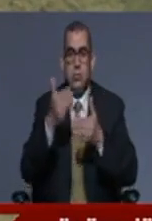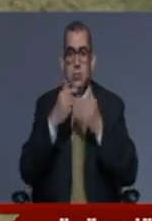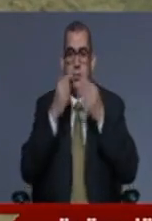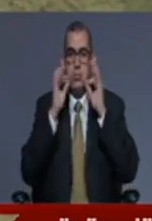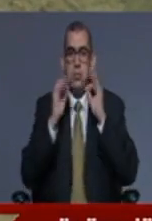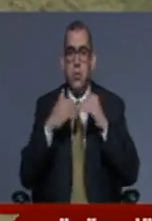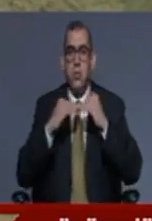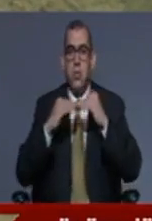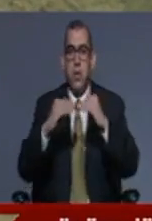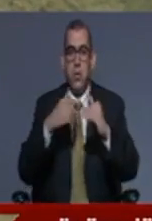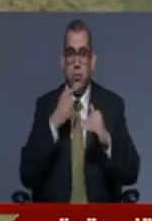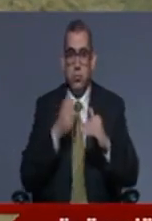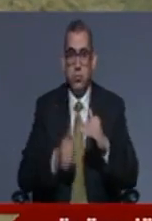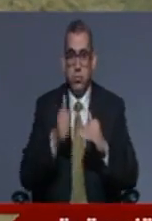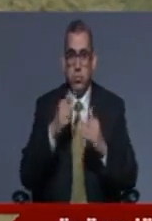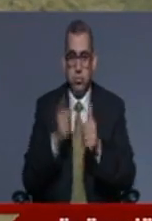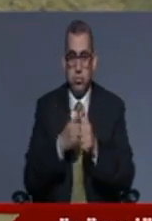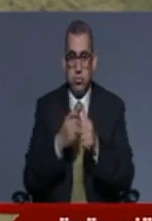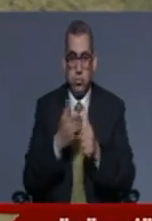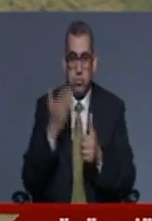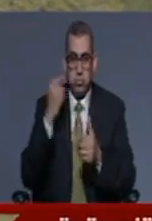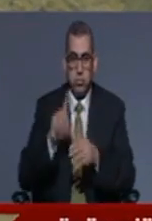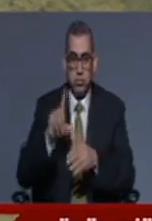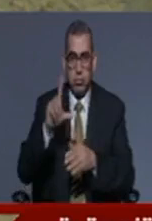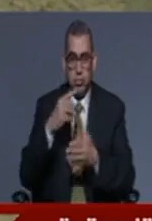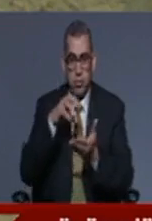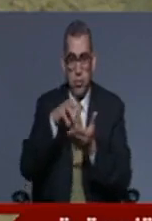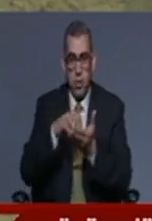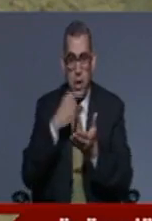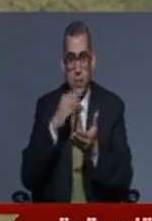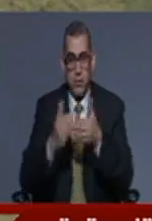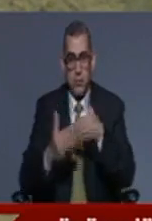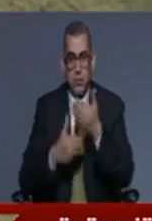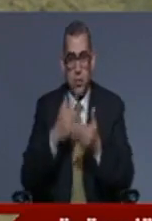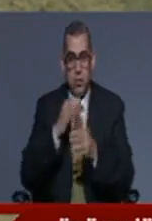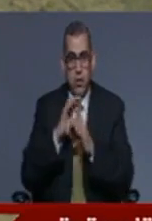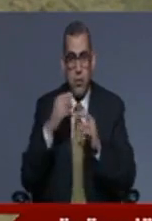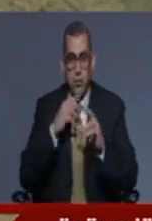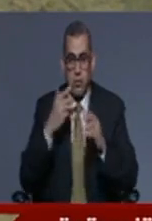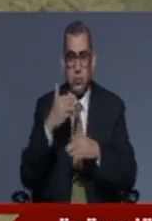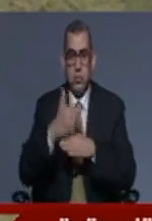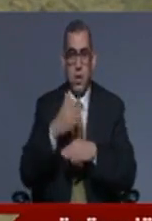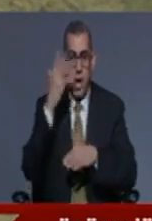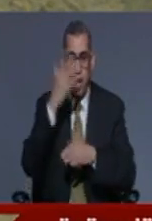وتأخذ مكانها باعتبارها دولة مستقرة وآمنة في قارتنا.